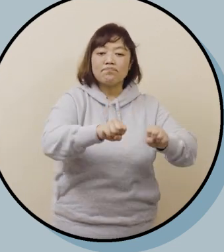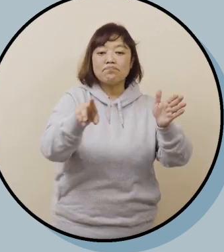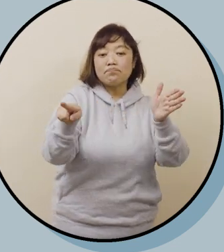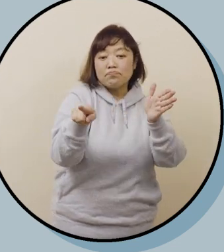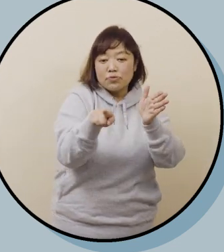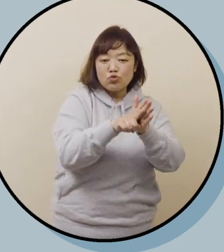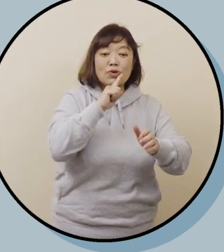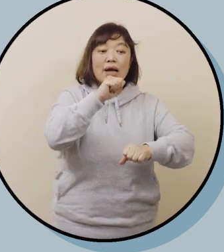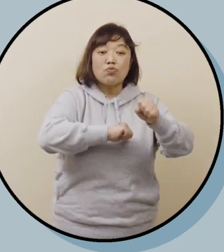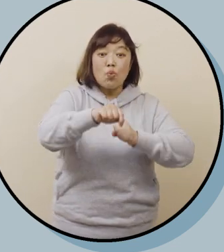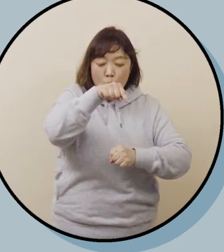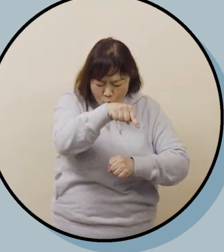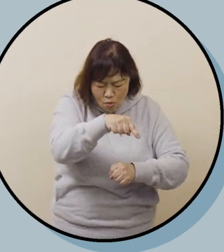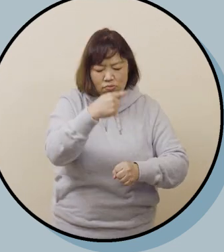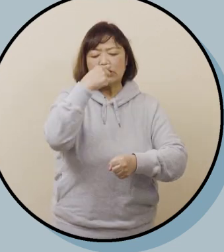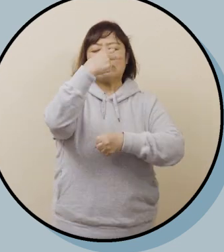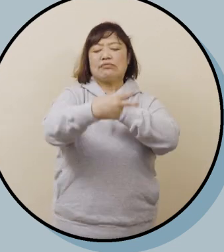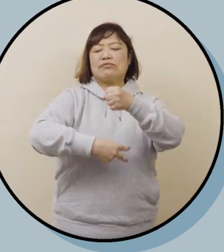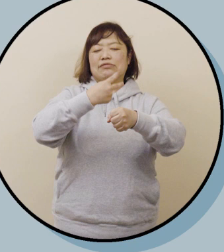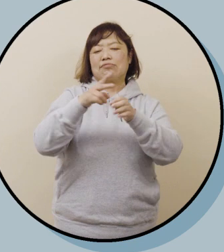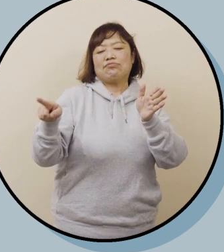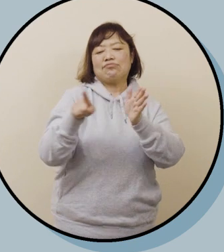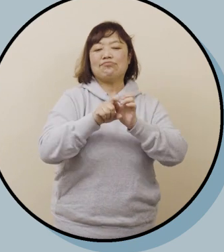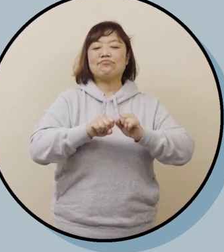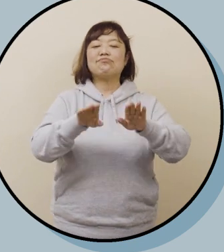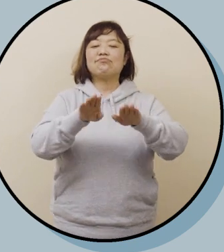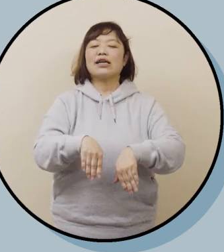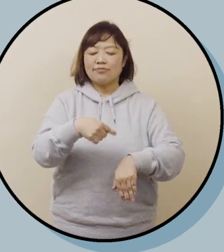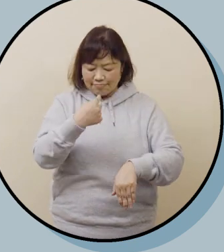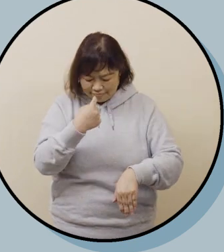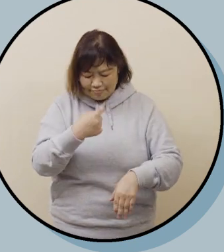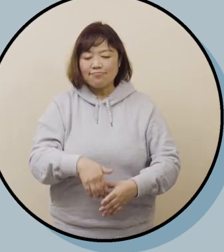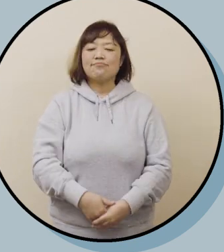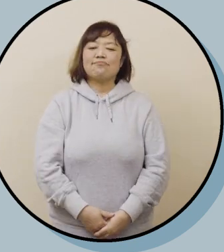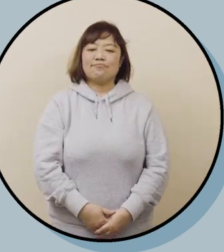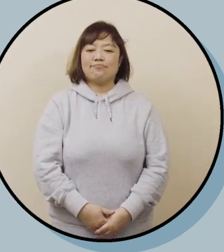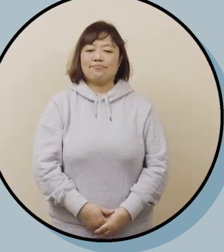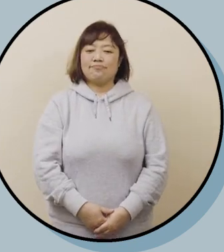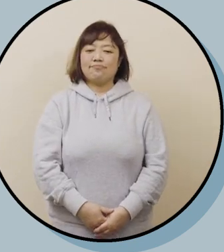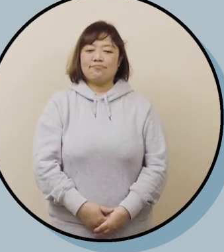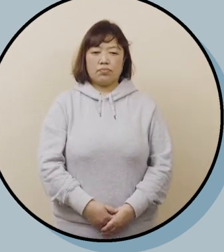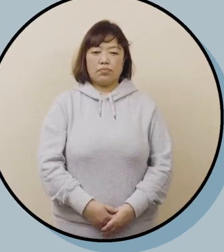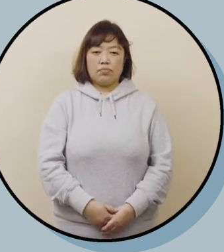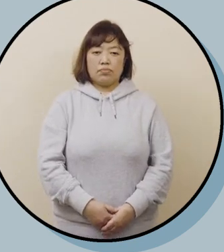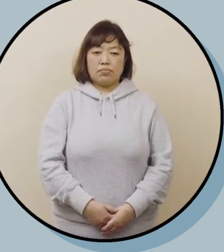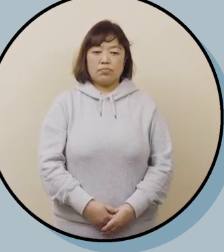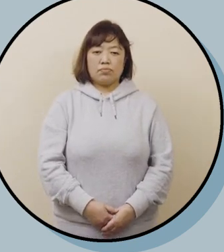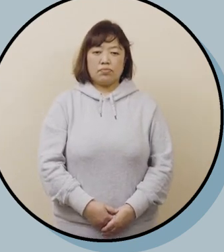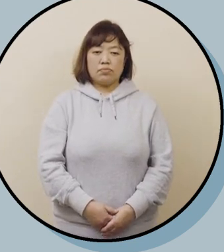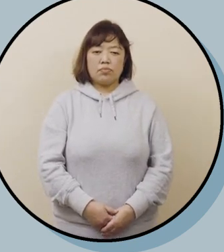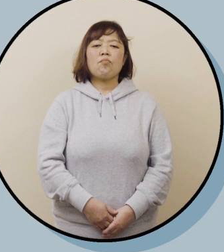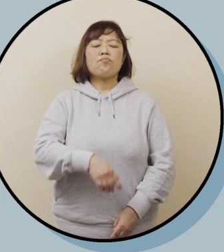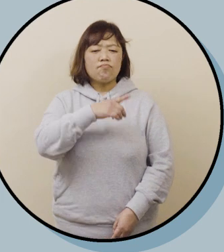それに際してワークショップなども成功して行うという形で活動していました2年間